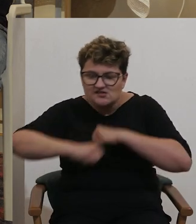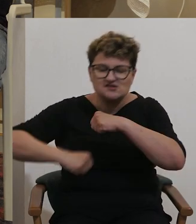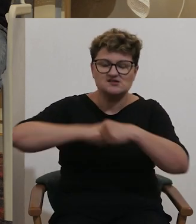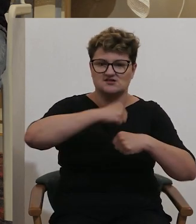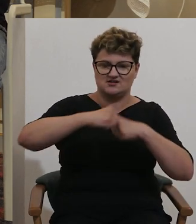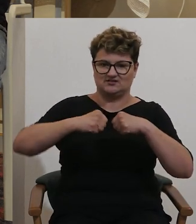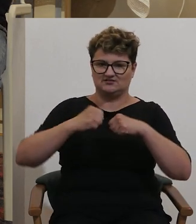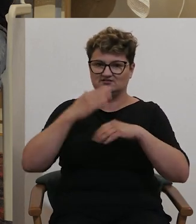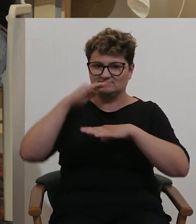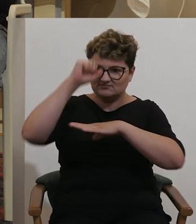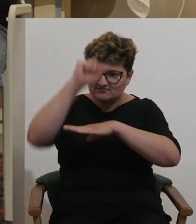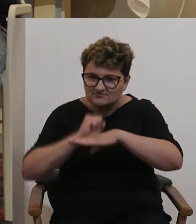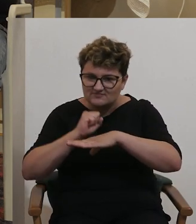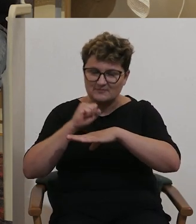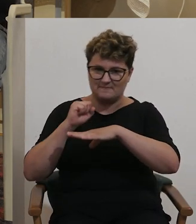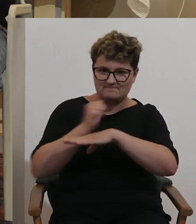z nosem przy ziemi.